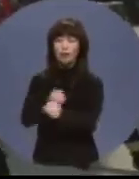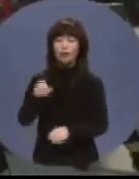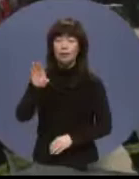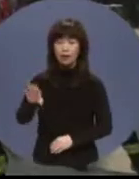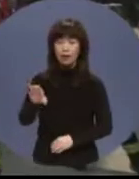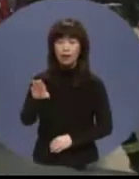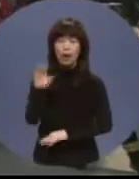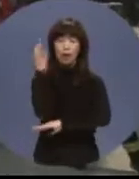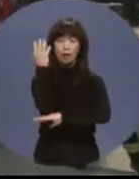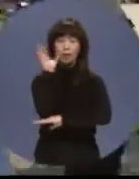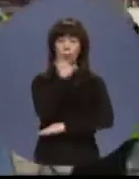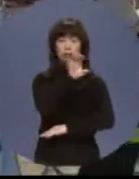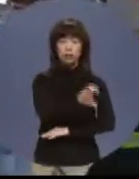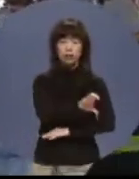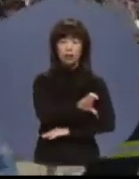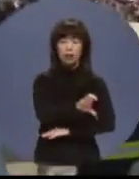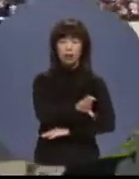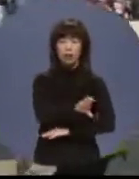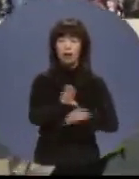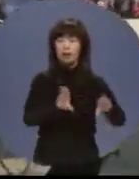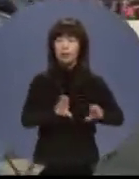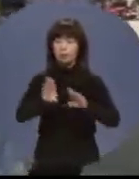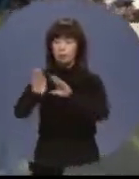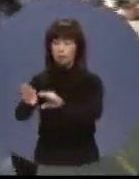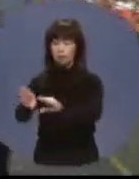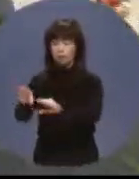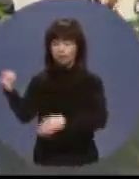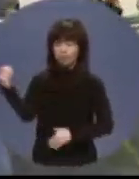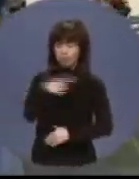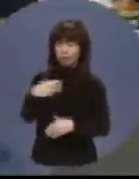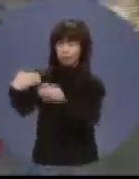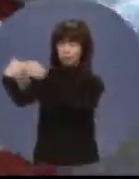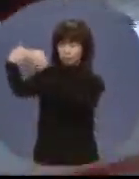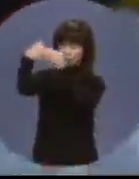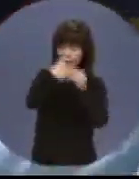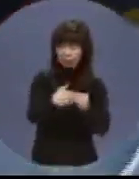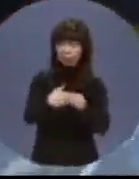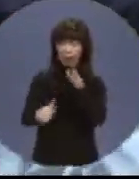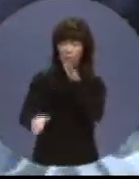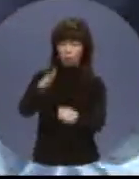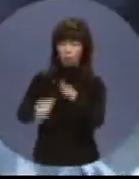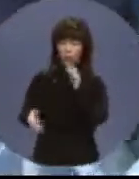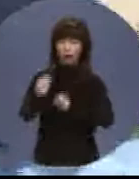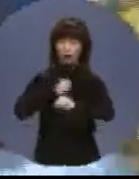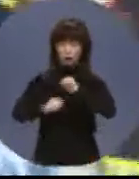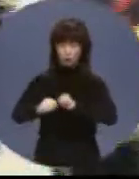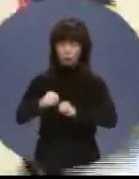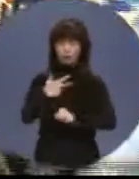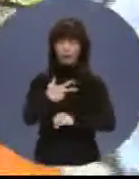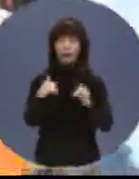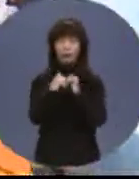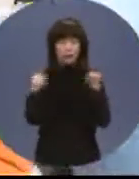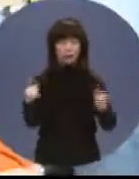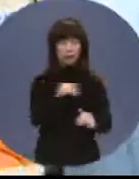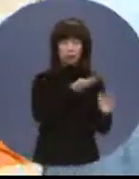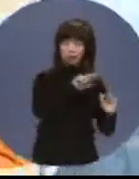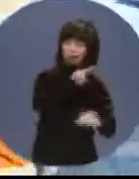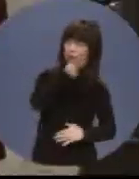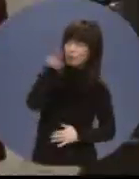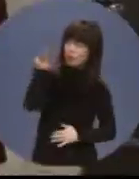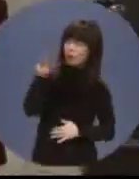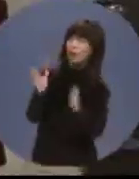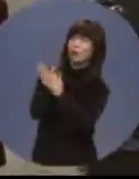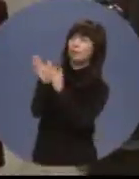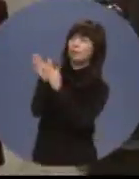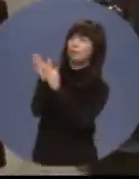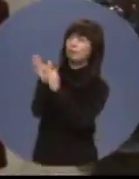作車や救急車が出動。迅速な救出・救護活動に園児や訪れた市民ら